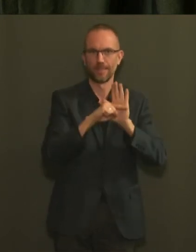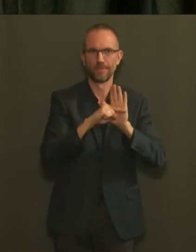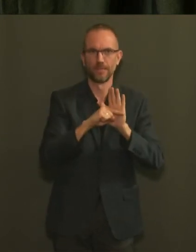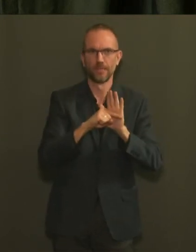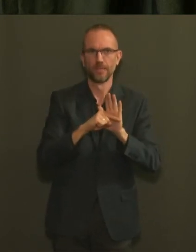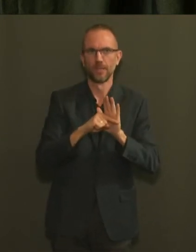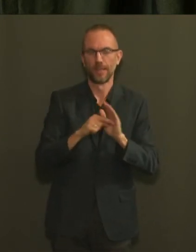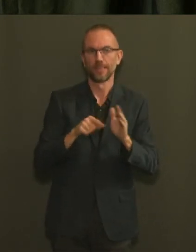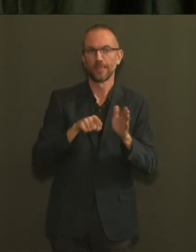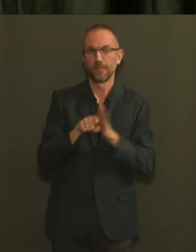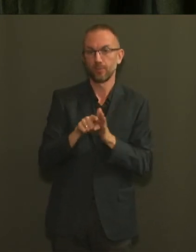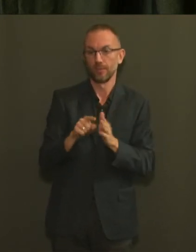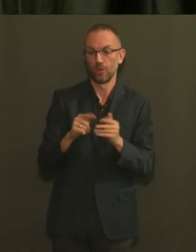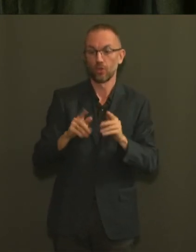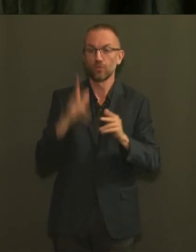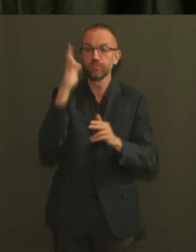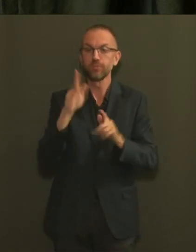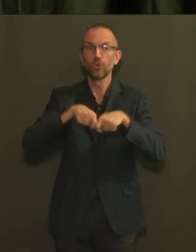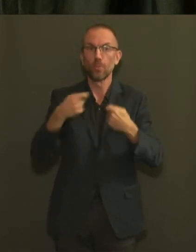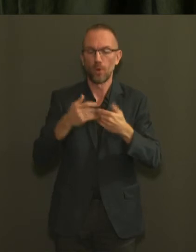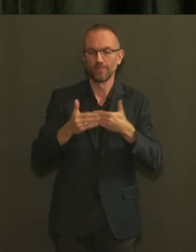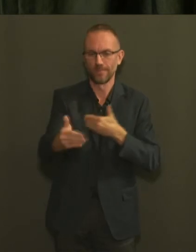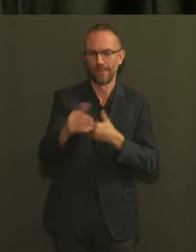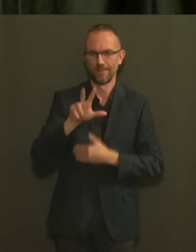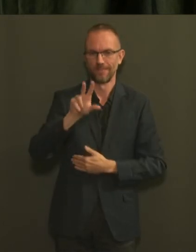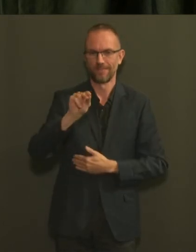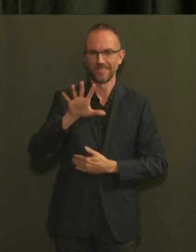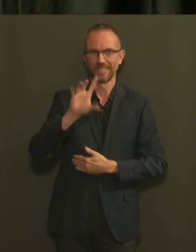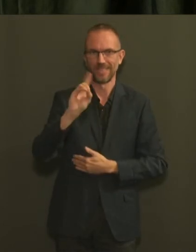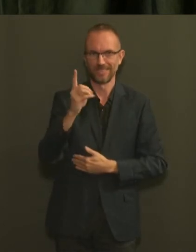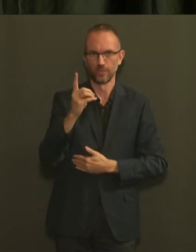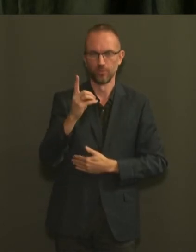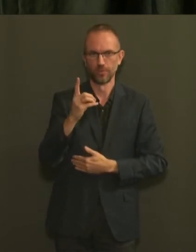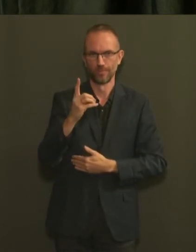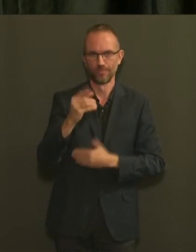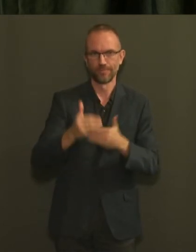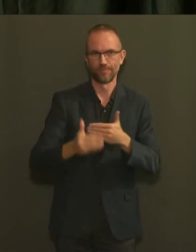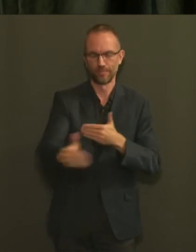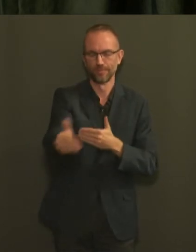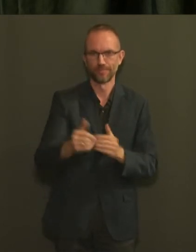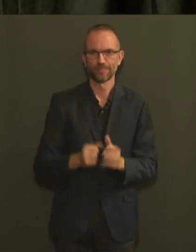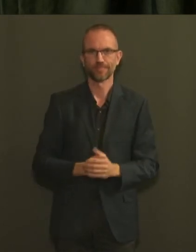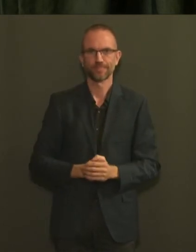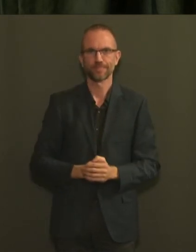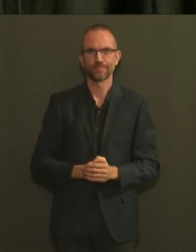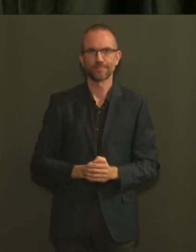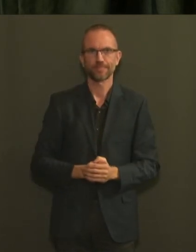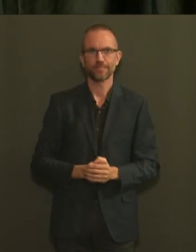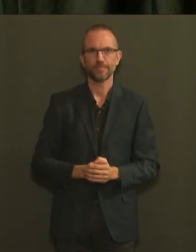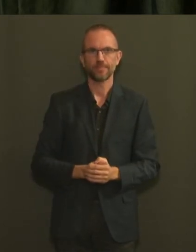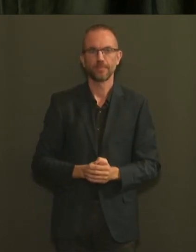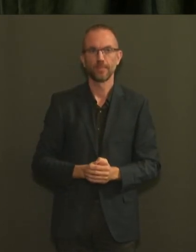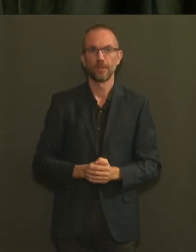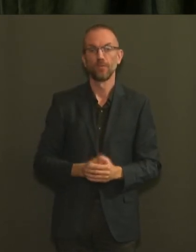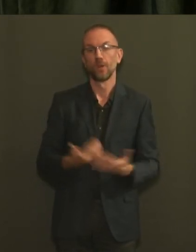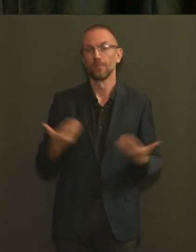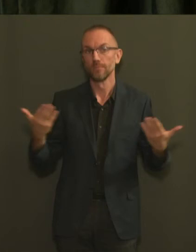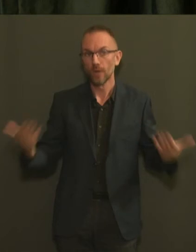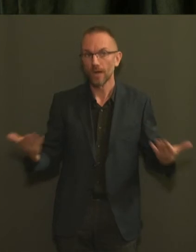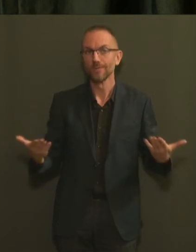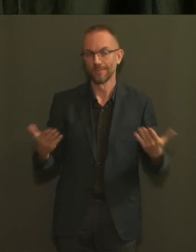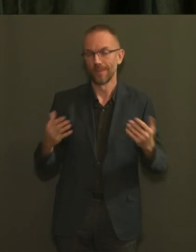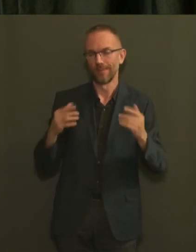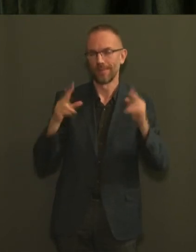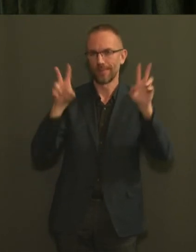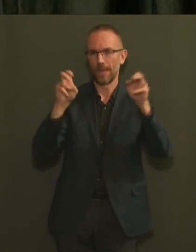voilà pour le ce qu'on pouvait dire aujourd'hui sur les voyages un bref mot